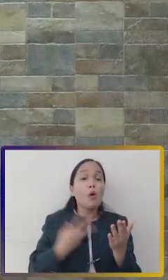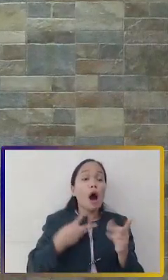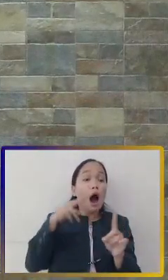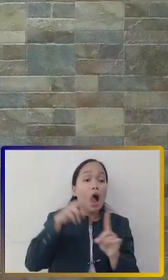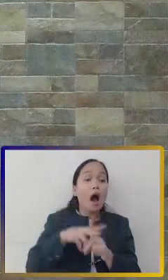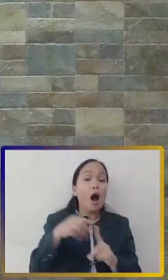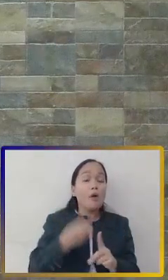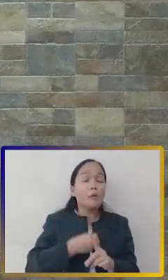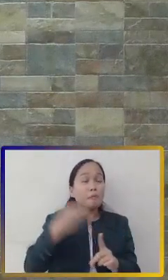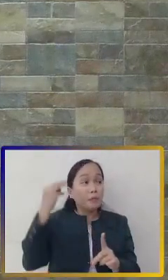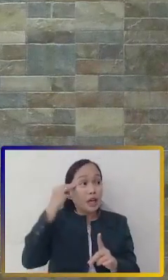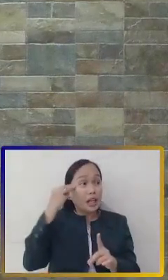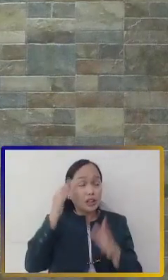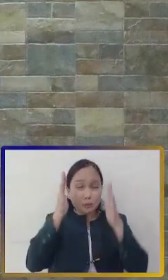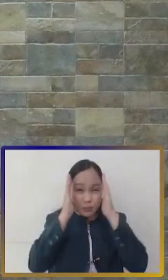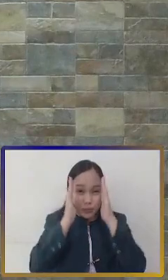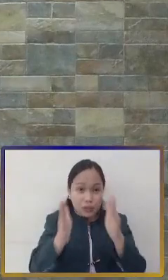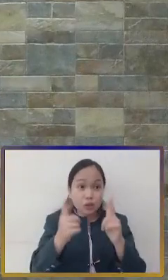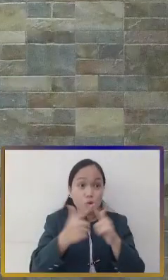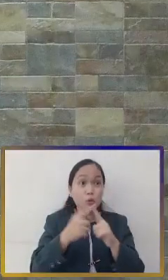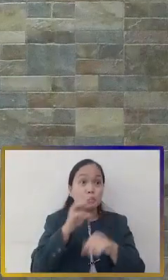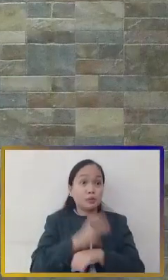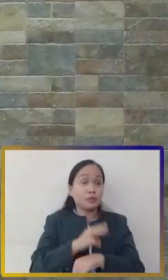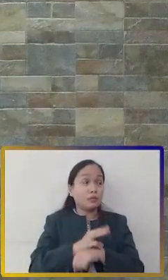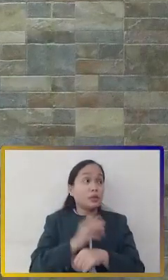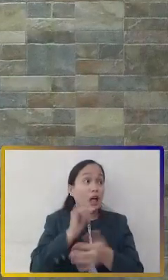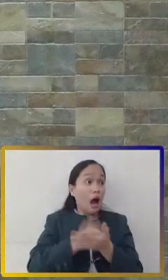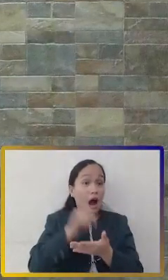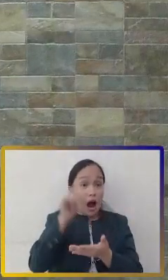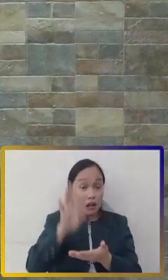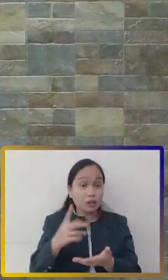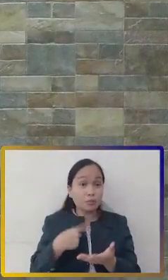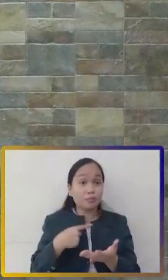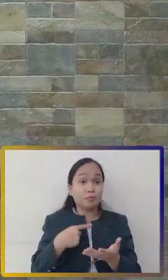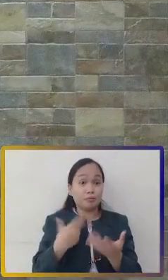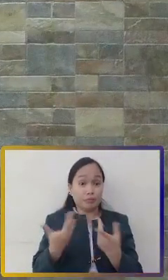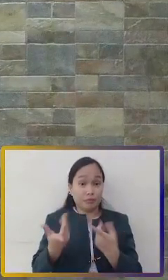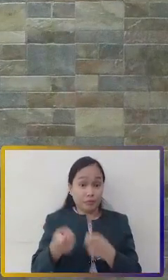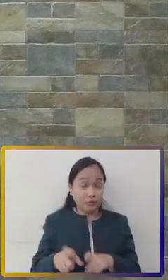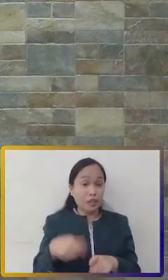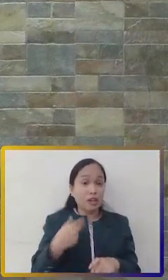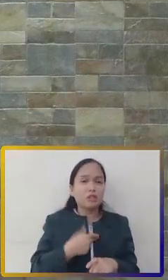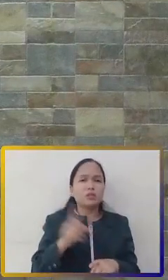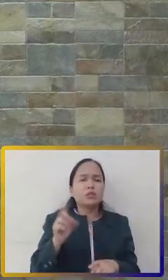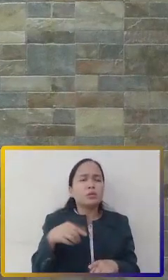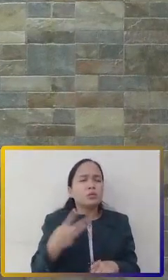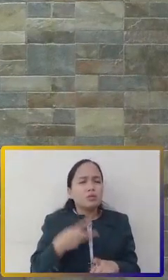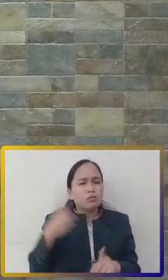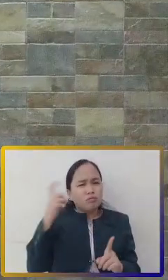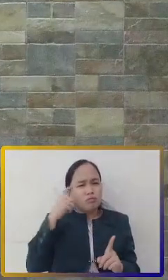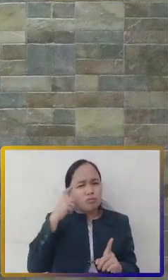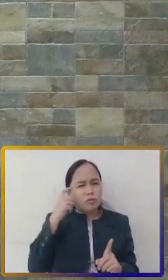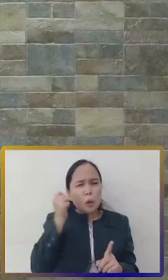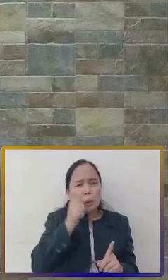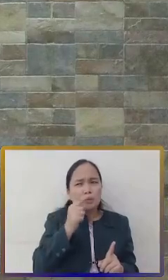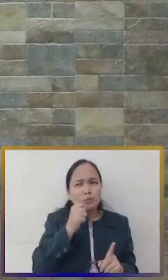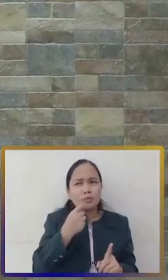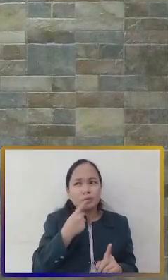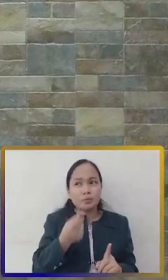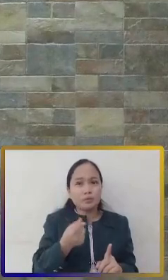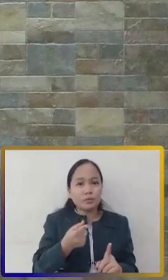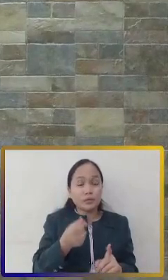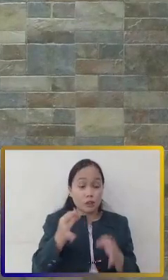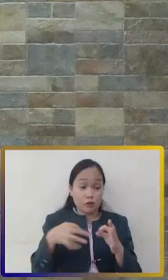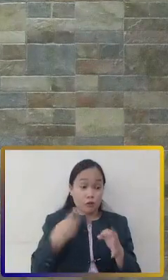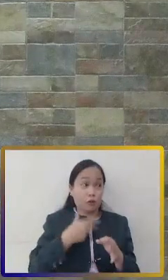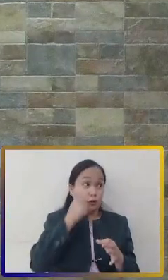minds on paying attention sa ministry na pinagkatiwala sa atin ng Panginoon. Pag-iisipin po natin palagi ito at gagawin natin